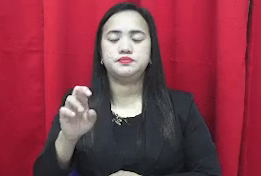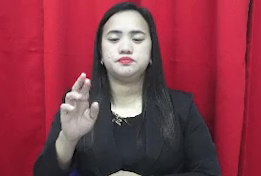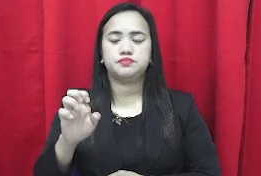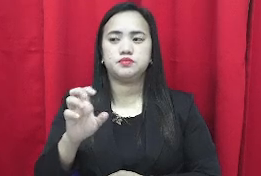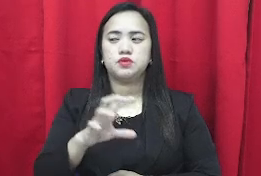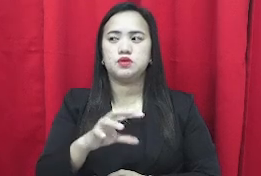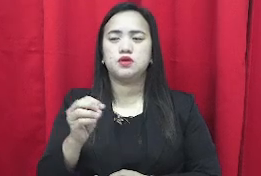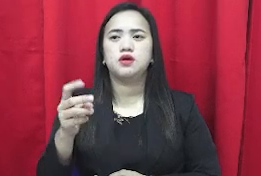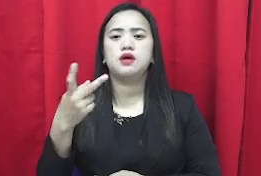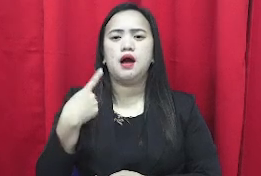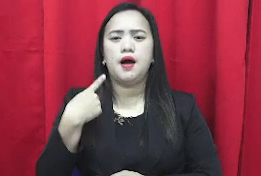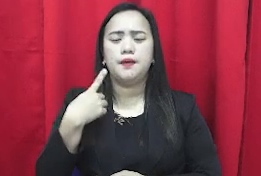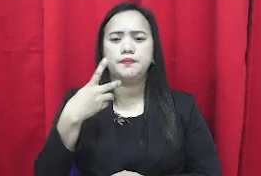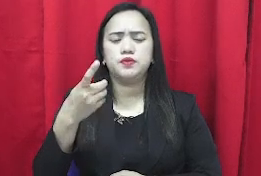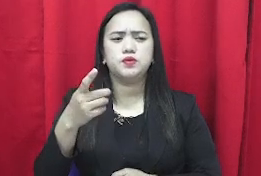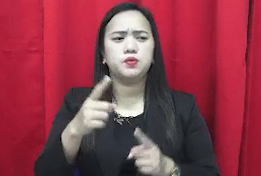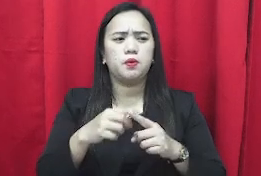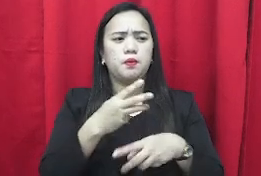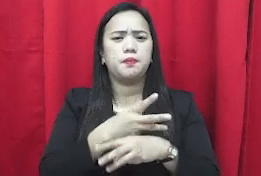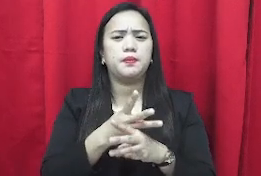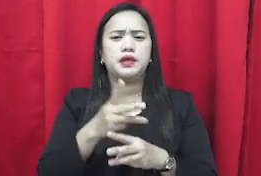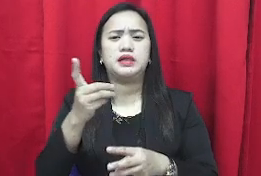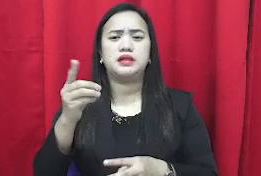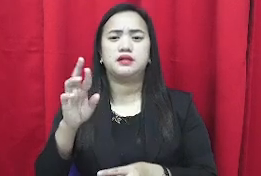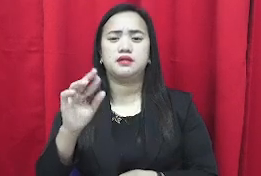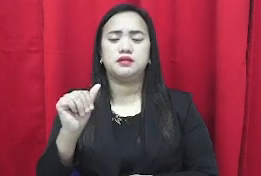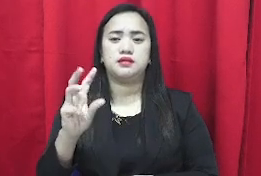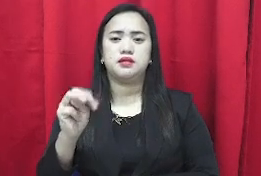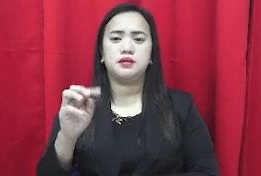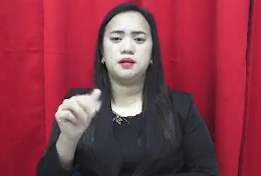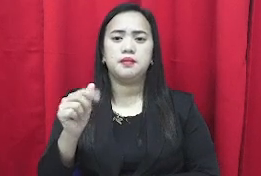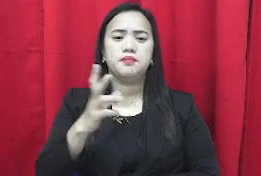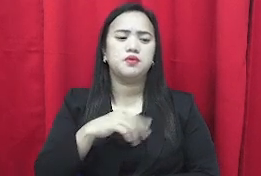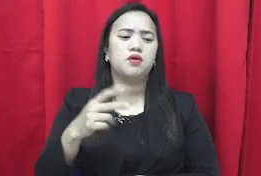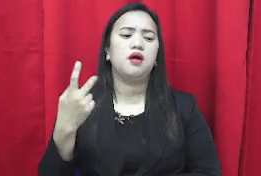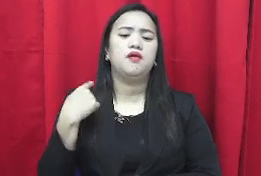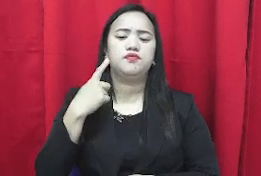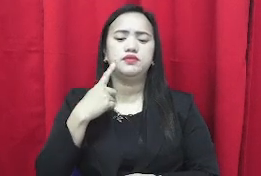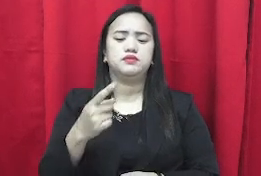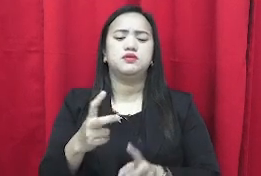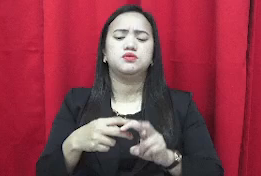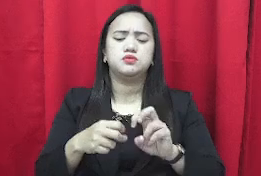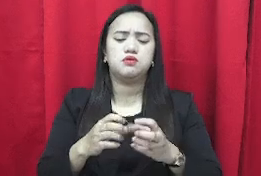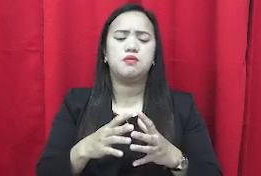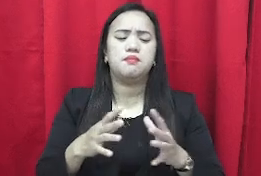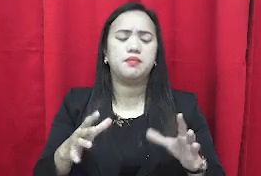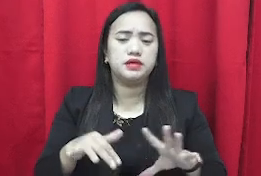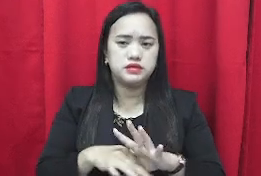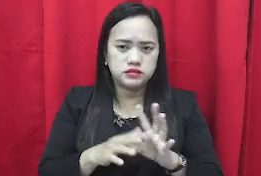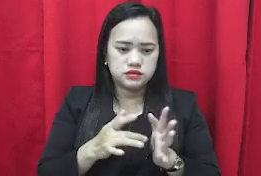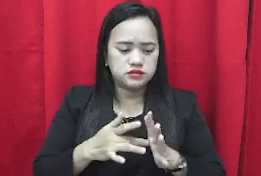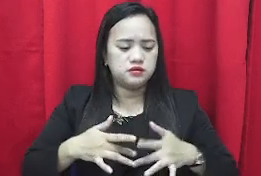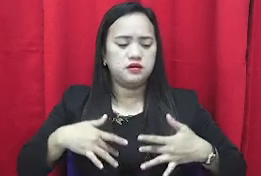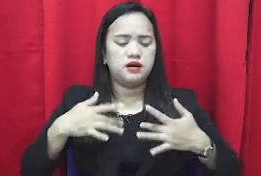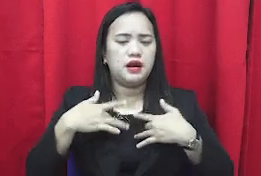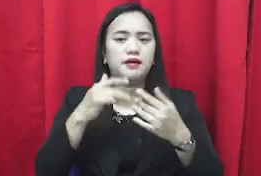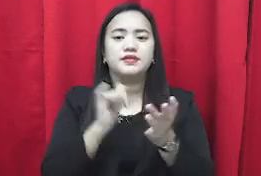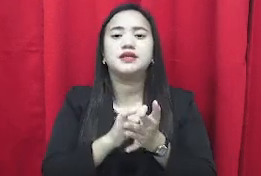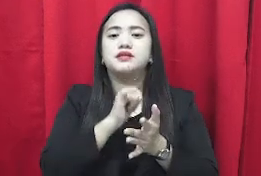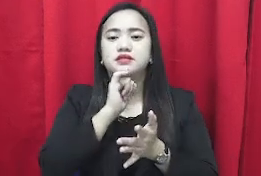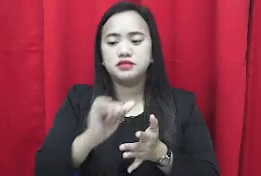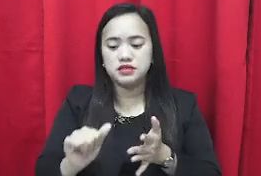mo buhay talaga ngayon kaya hindi ako gaanong makaan Simbahan kasi talagang hirap ng buhay Hindi po ganyan din sa inyo ang salitang